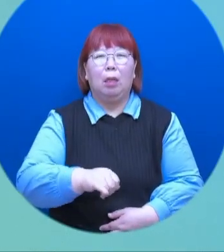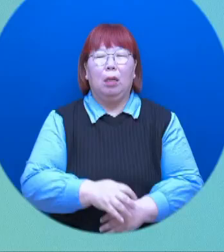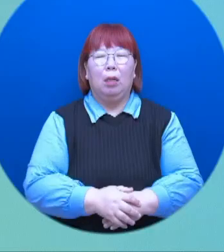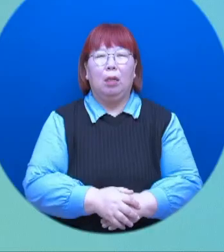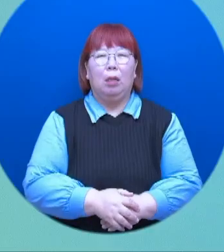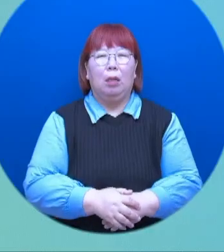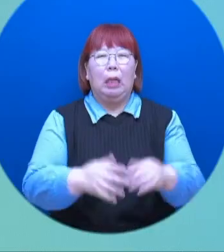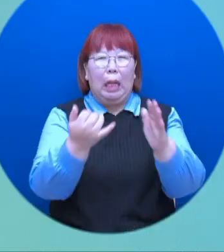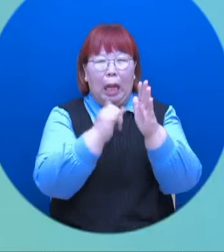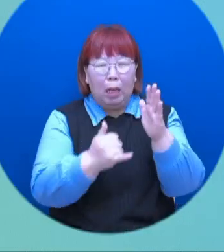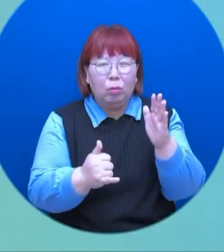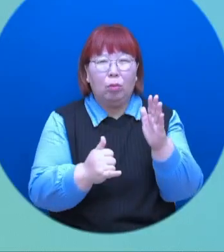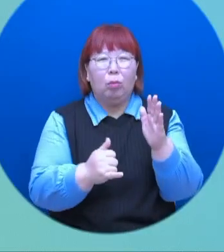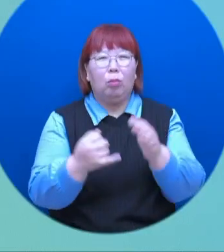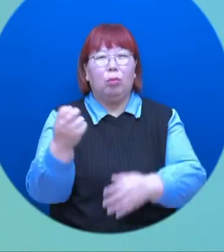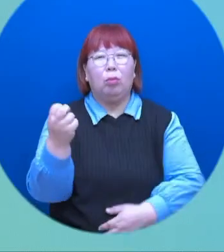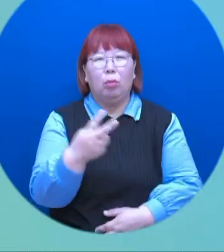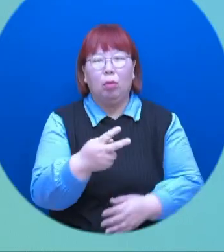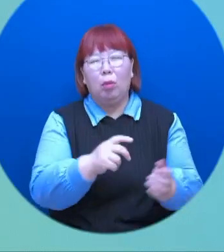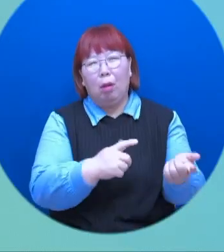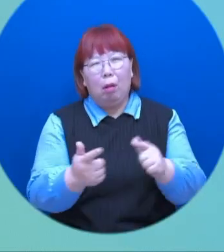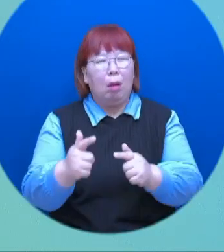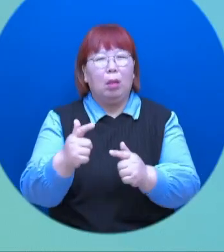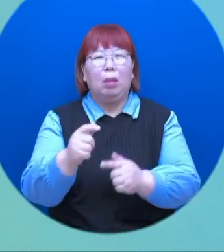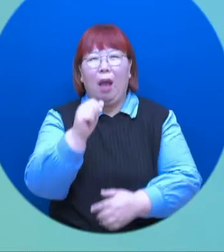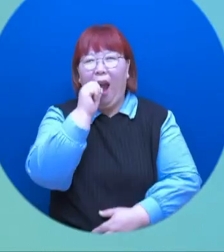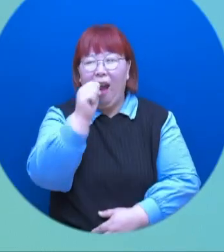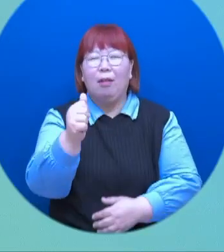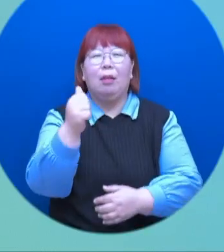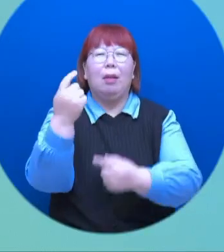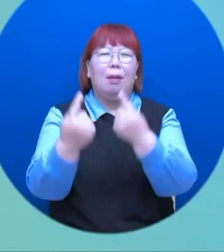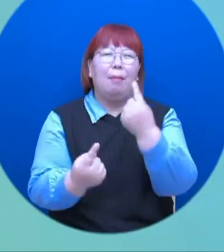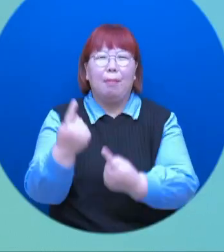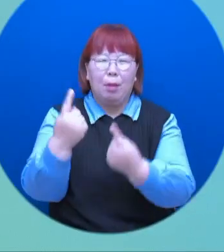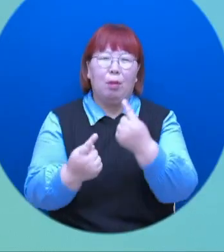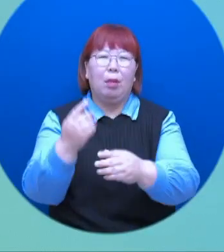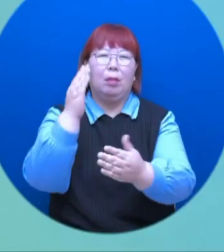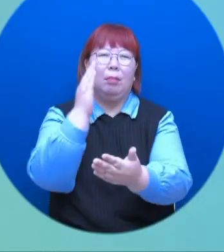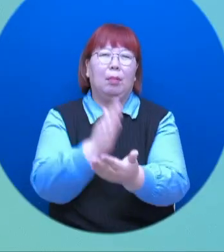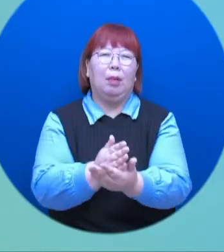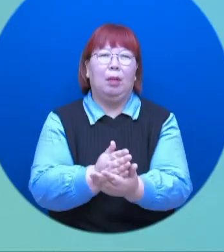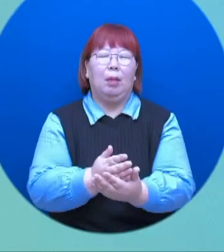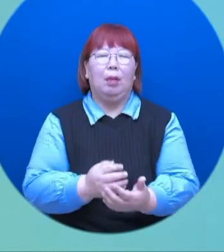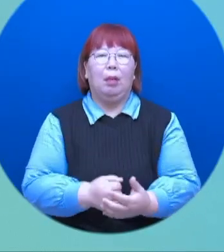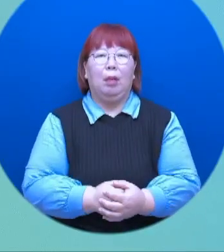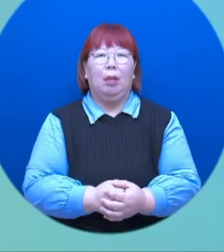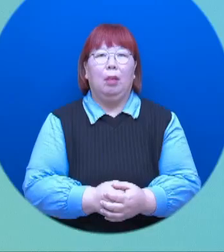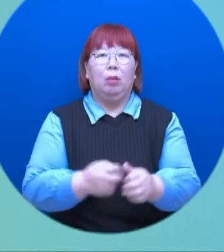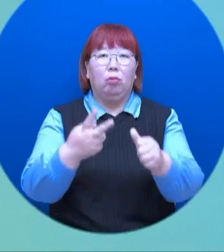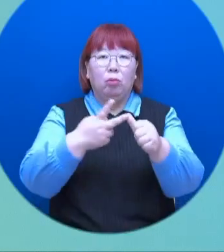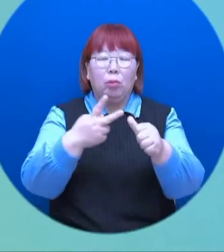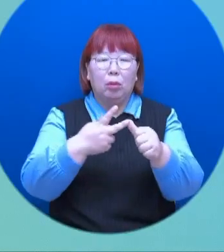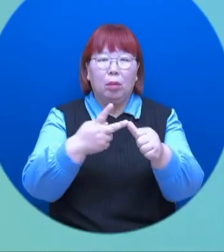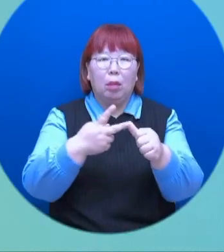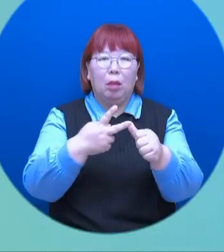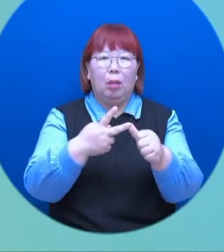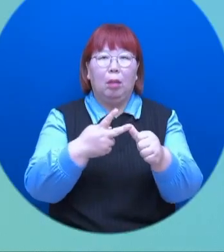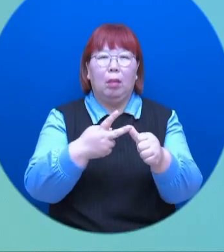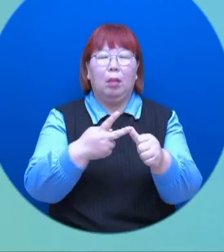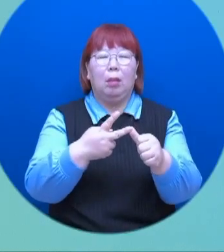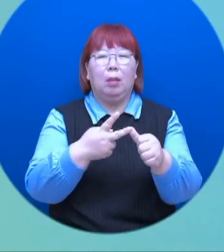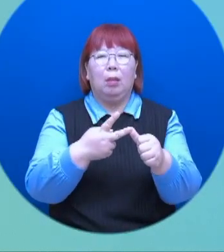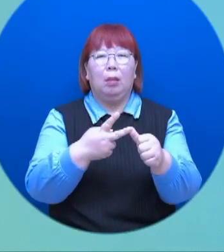가족 등등 절대 비교하지 마세요. 두 번째 부탁을 해요.